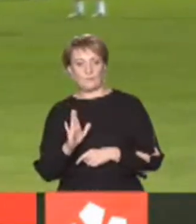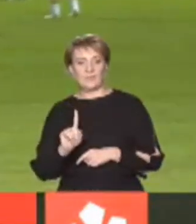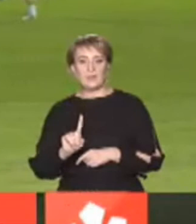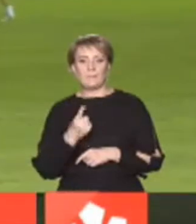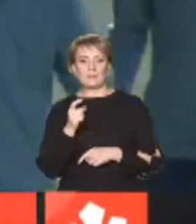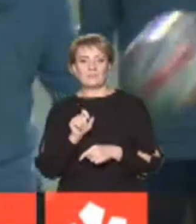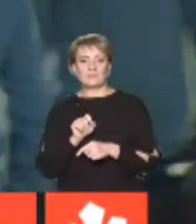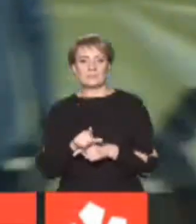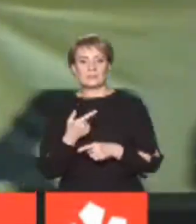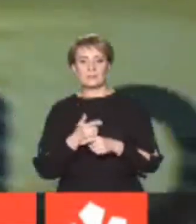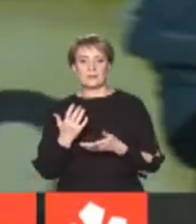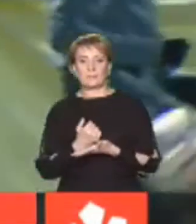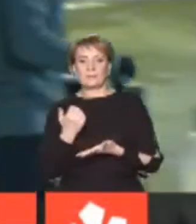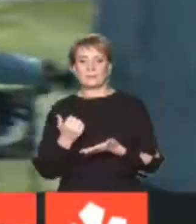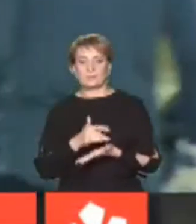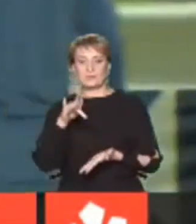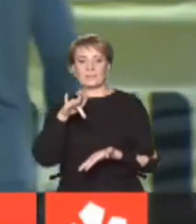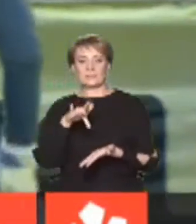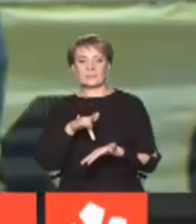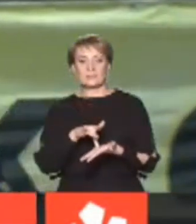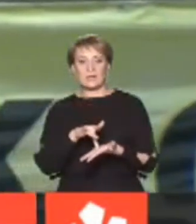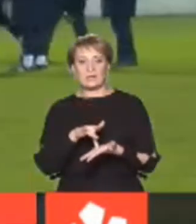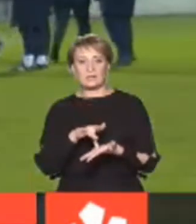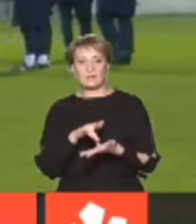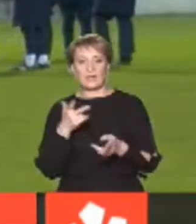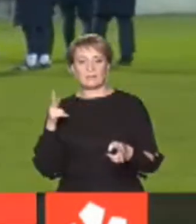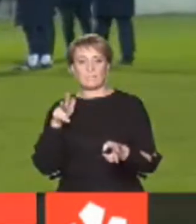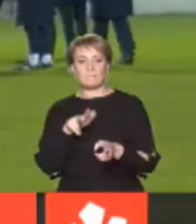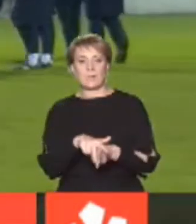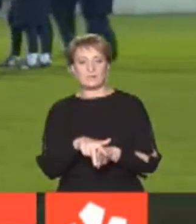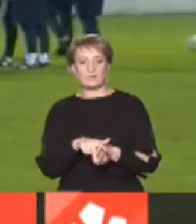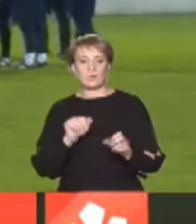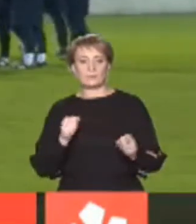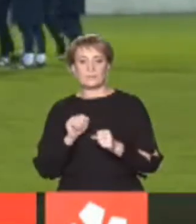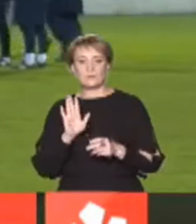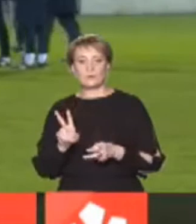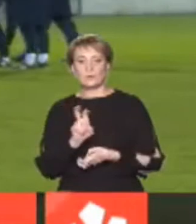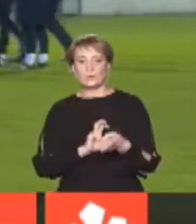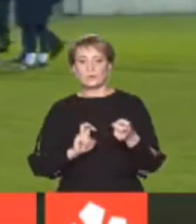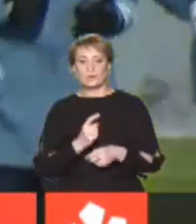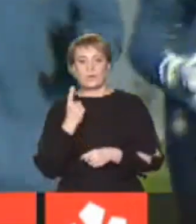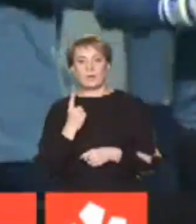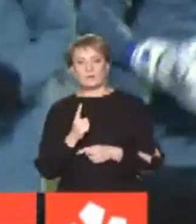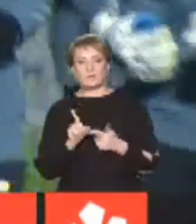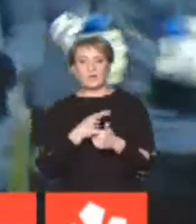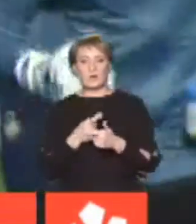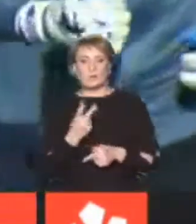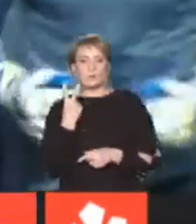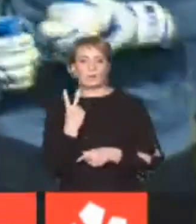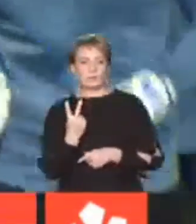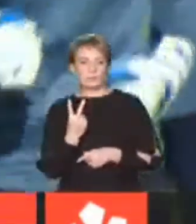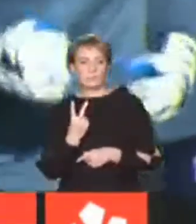первинним завданням стоїть придбання центрального нападника. Крім того, столичний клуб узимку буде шукати одного або двох